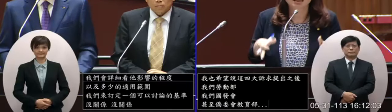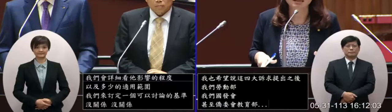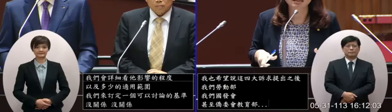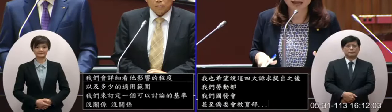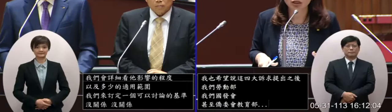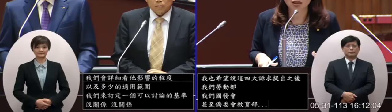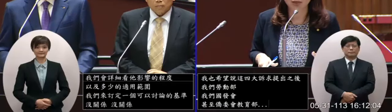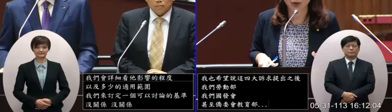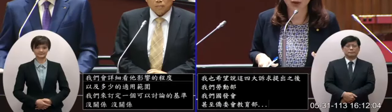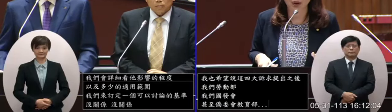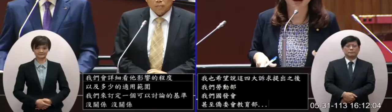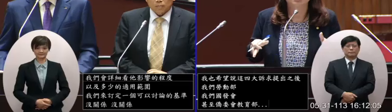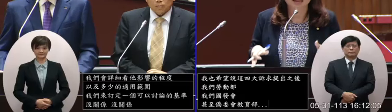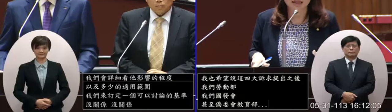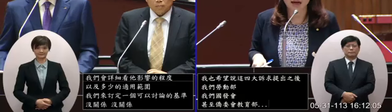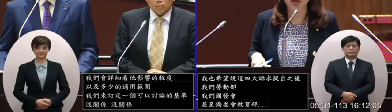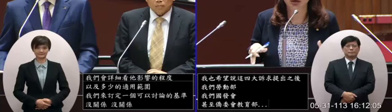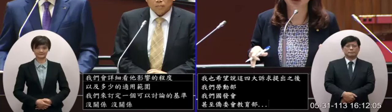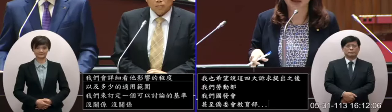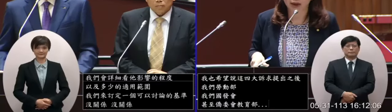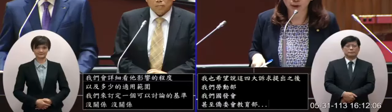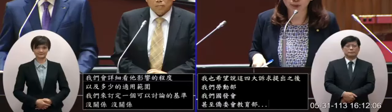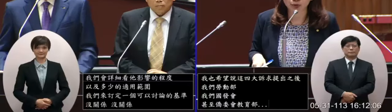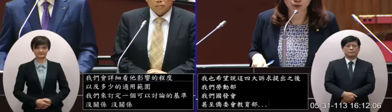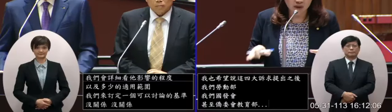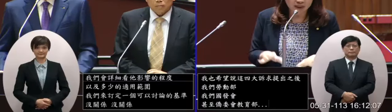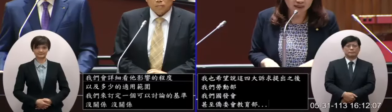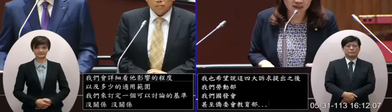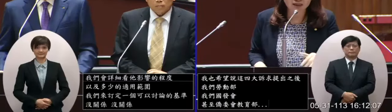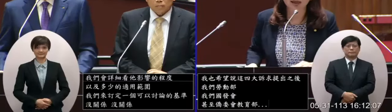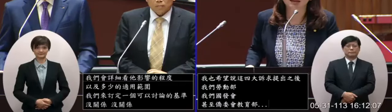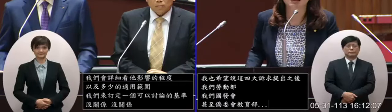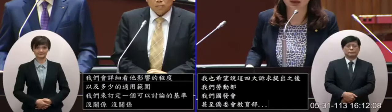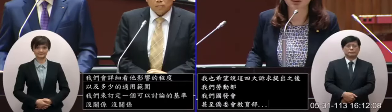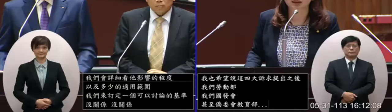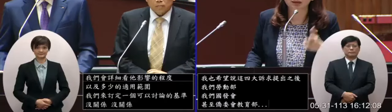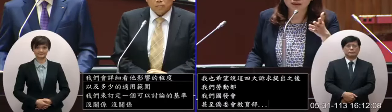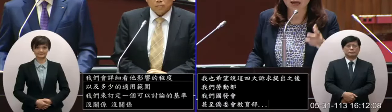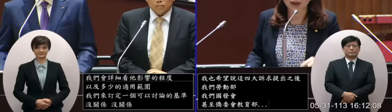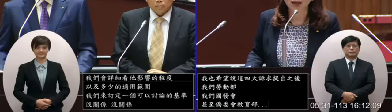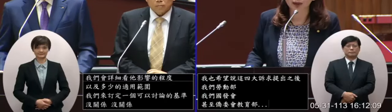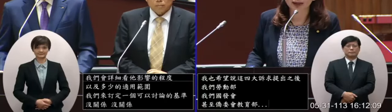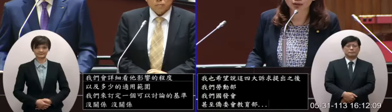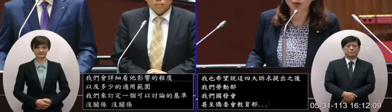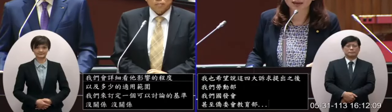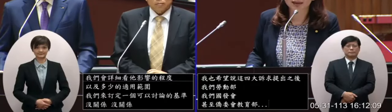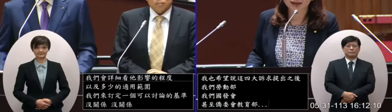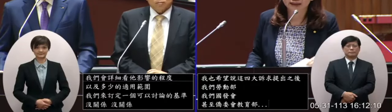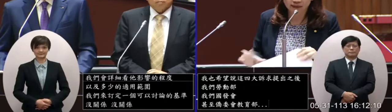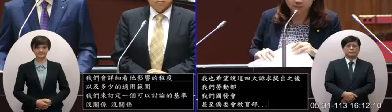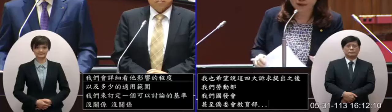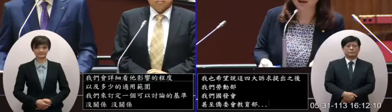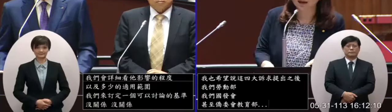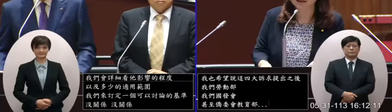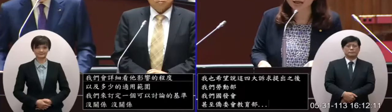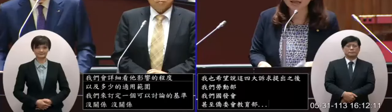湾。限制这么多的话，你想要留也留不住，所以这四点呢，给我们相关单位来做这个